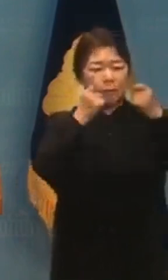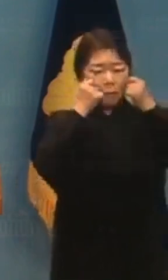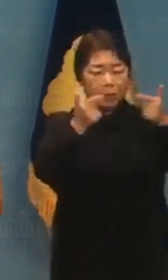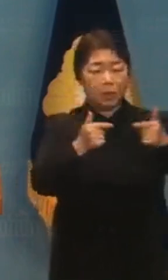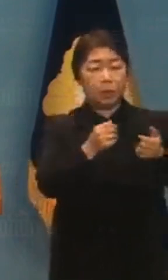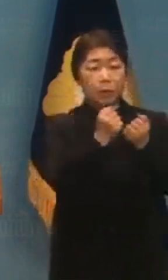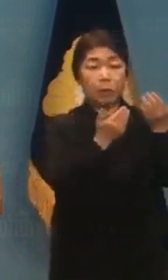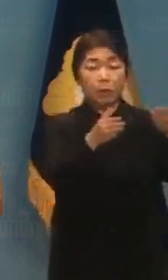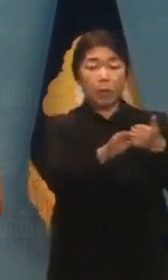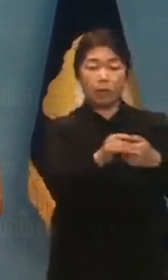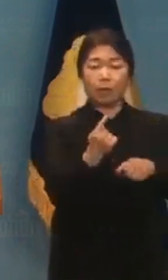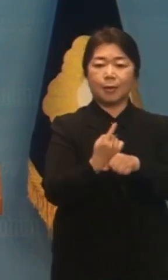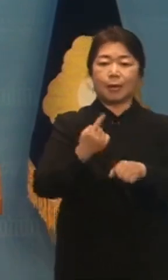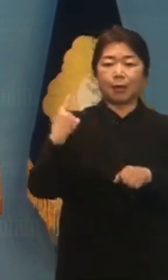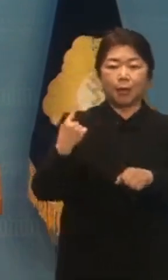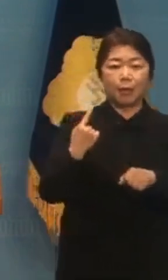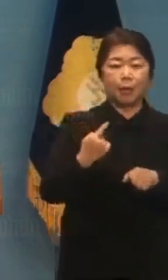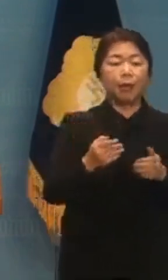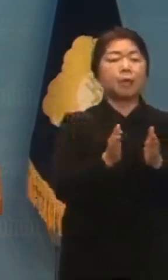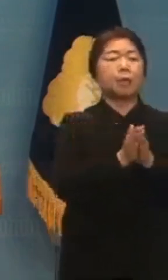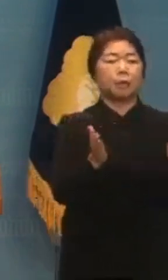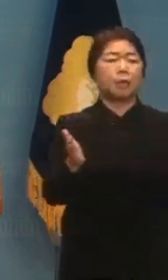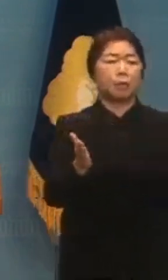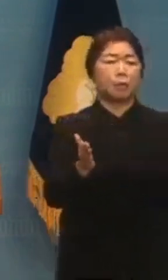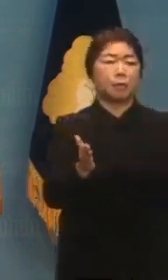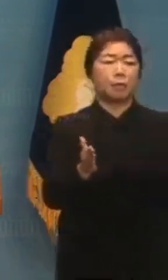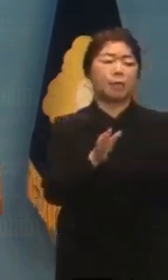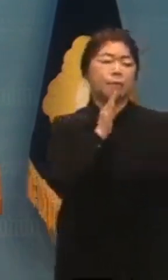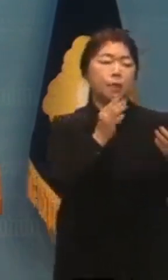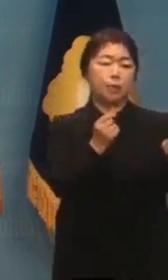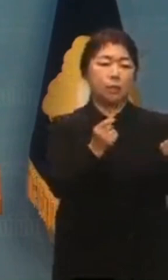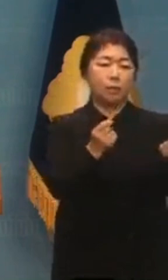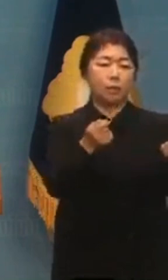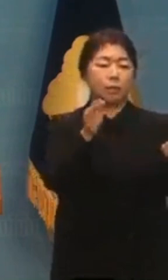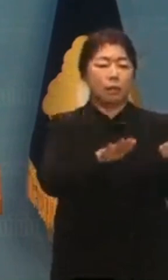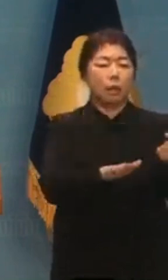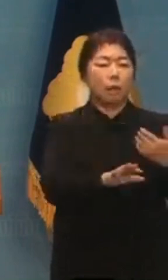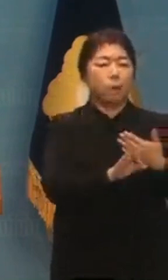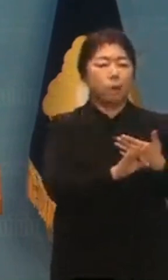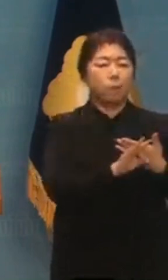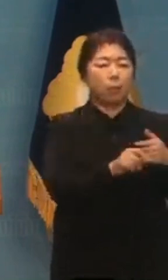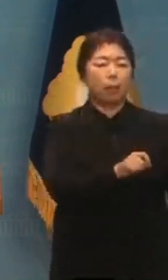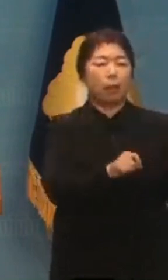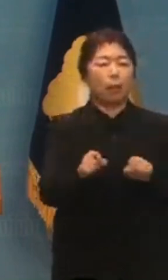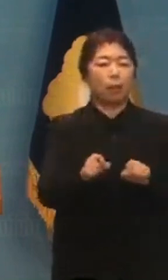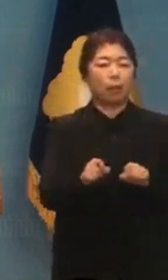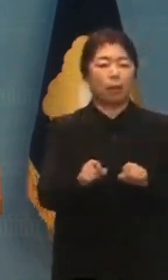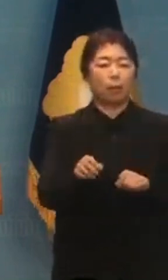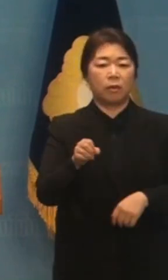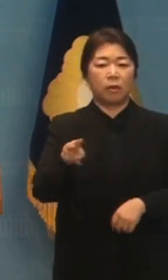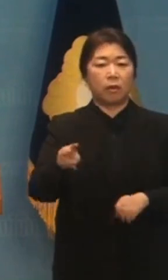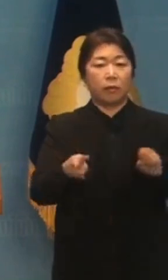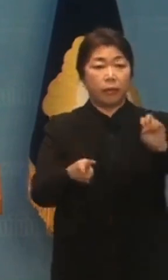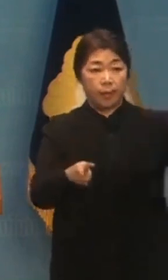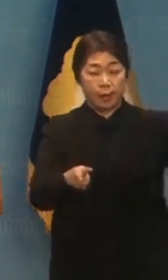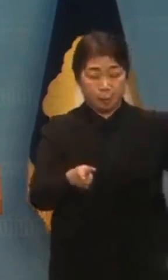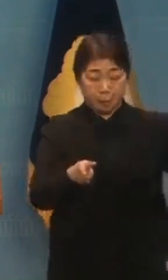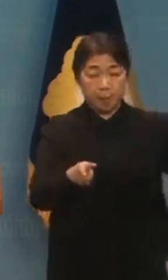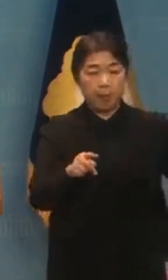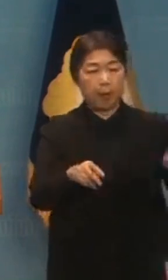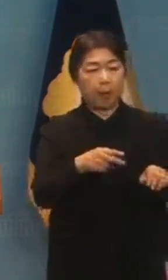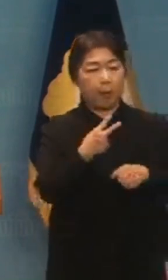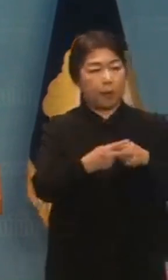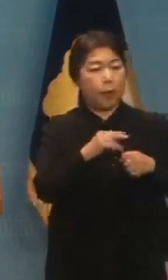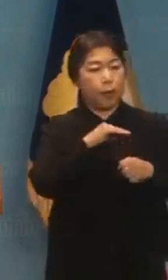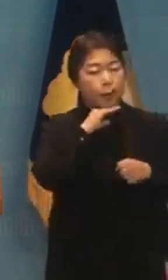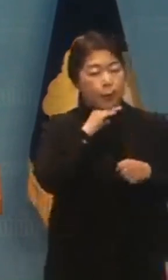말하면 작년에 시행되었어야 할 정책을 양당이 2년이나 유예해 내년으로